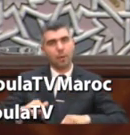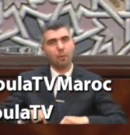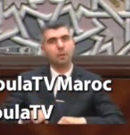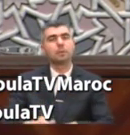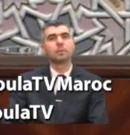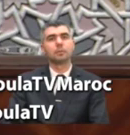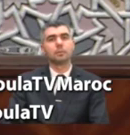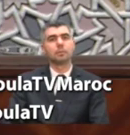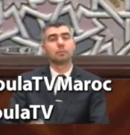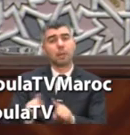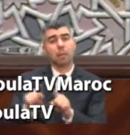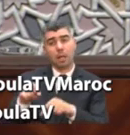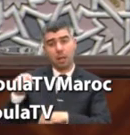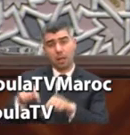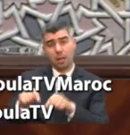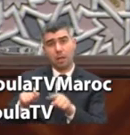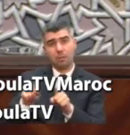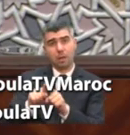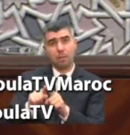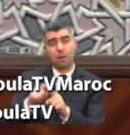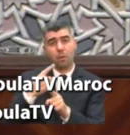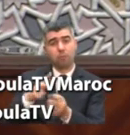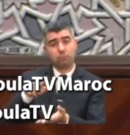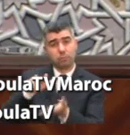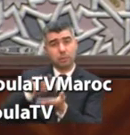بعض القرارات ما تتحتاجش الميزانيه.